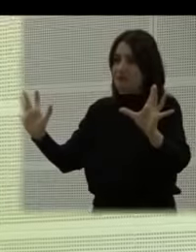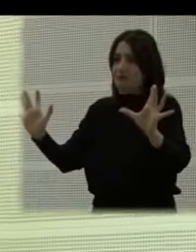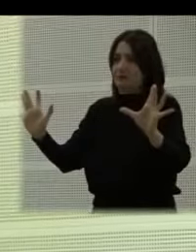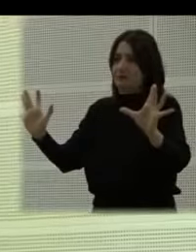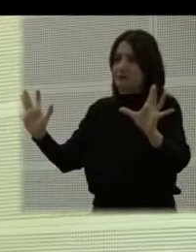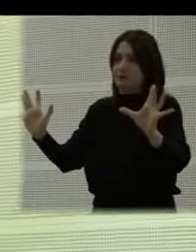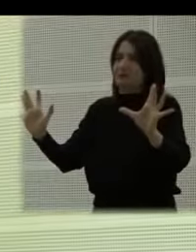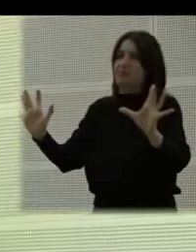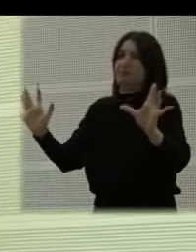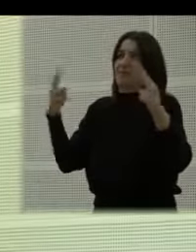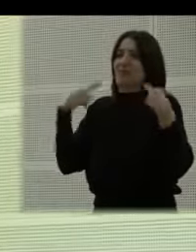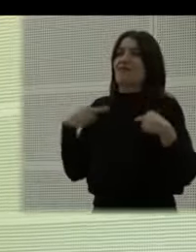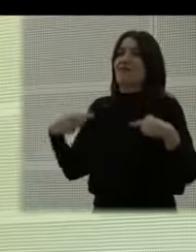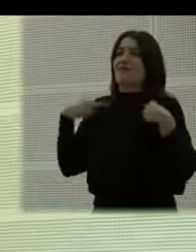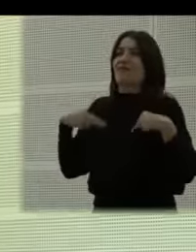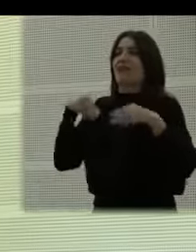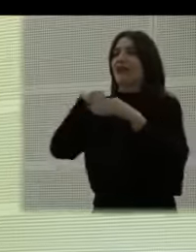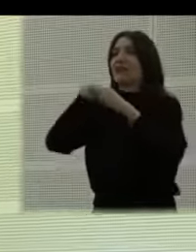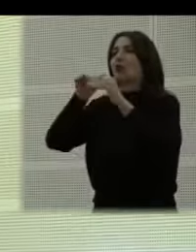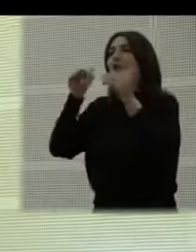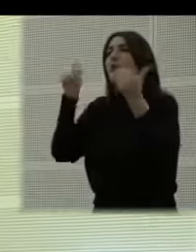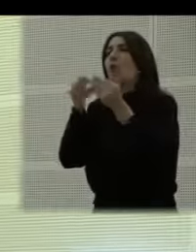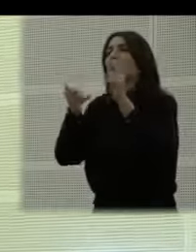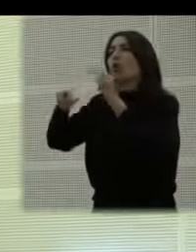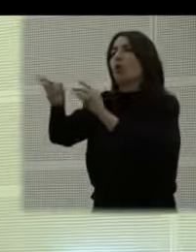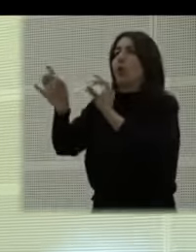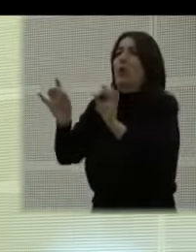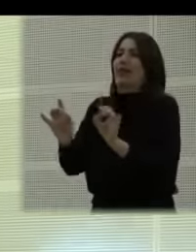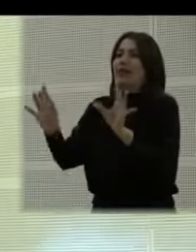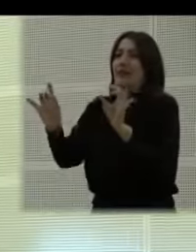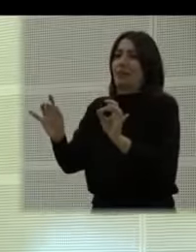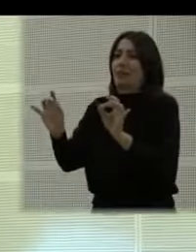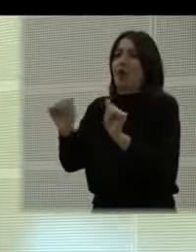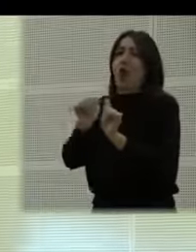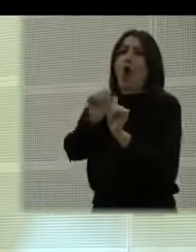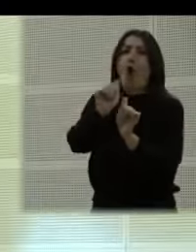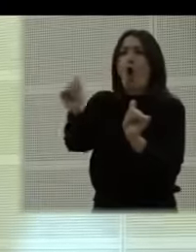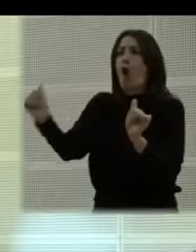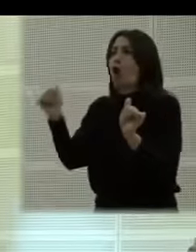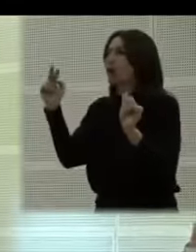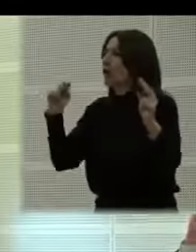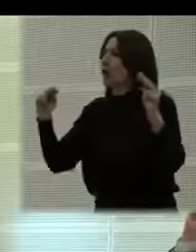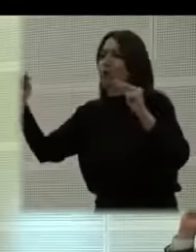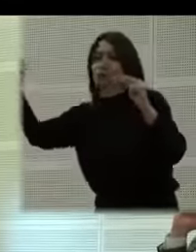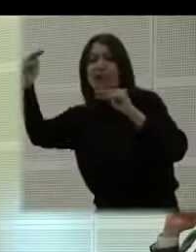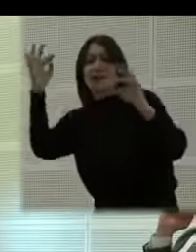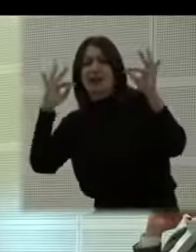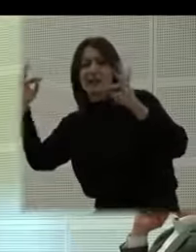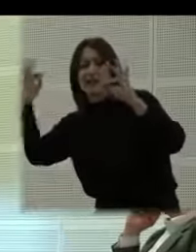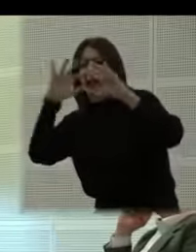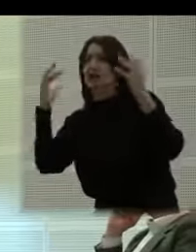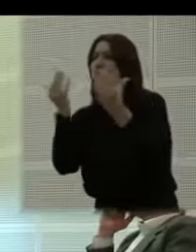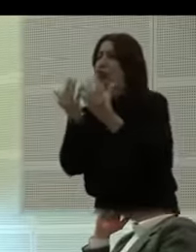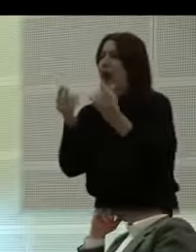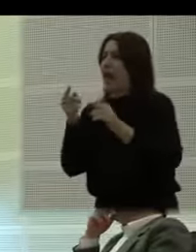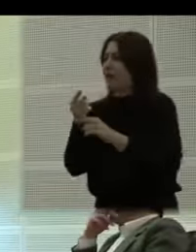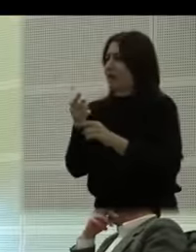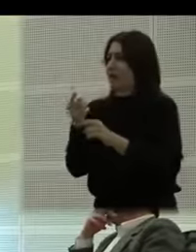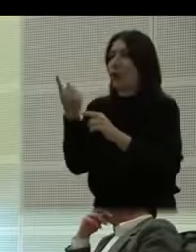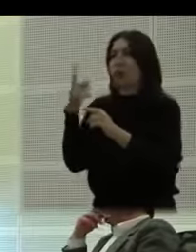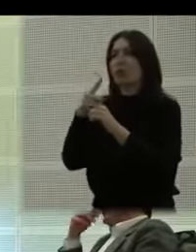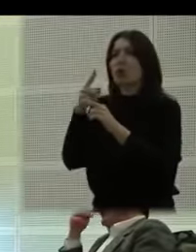poter vivere in un mondo più libero a ogni lato geografico e in